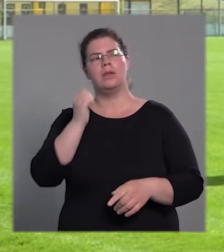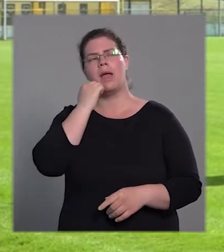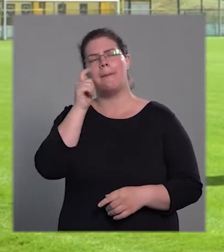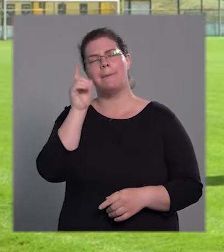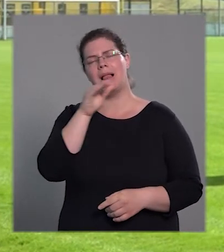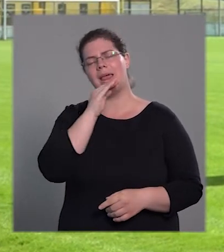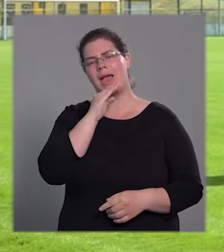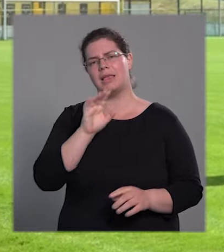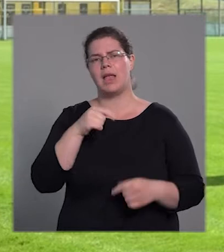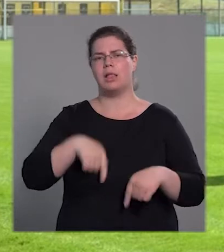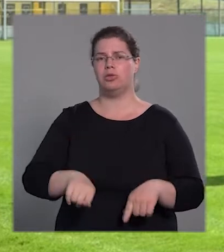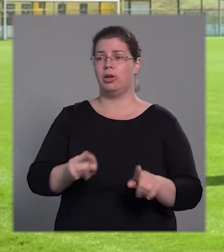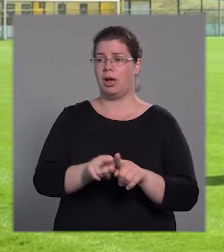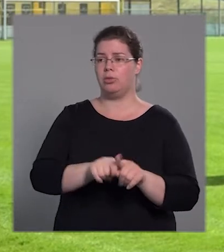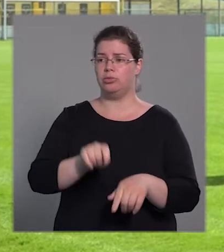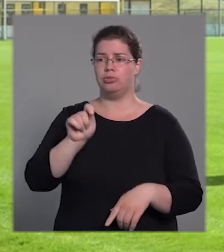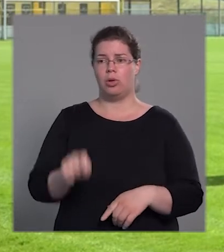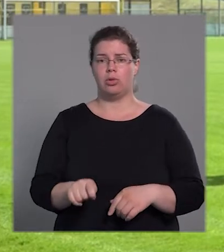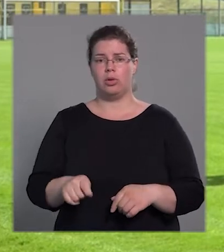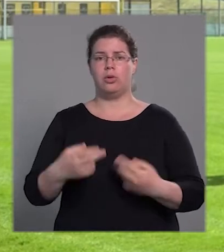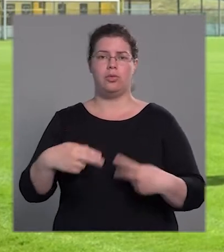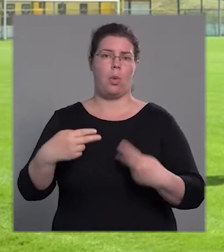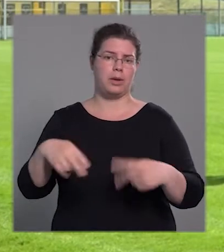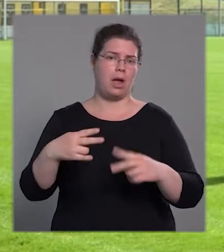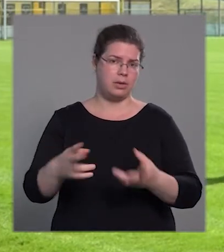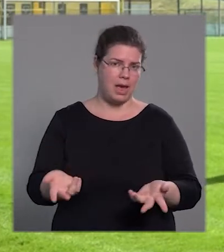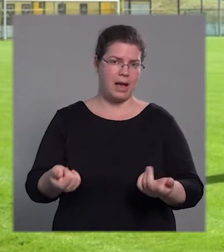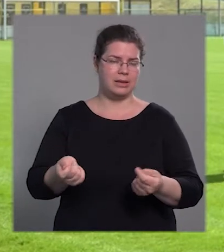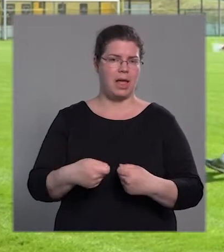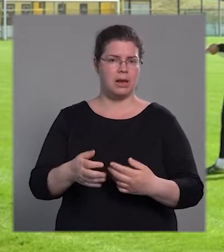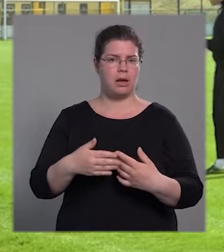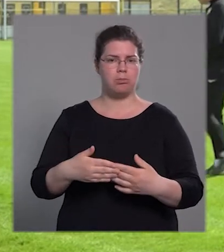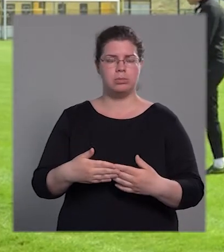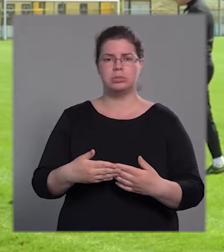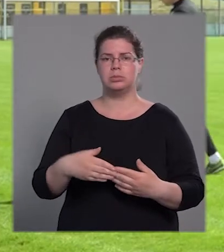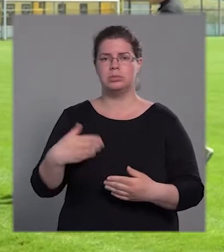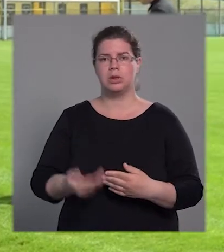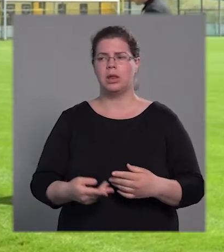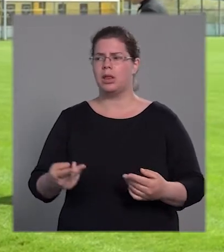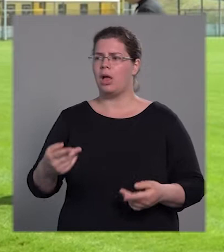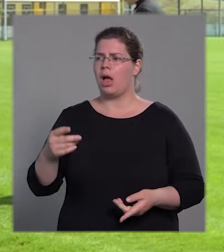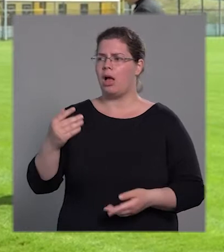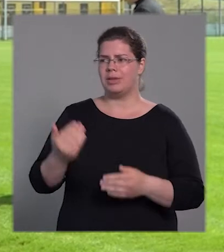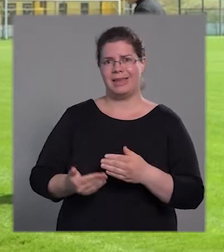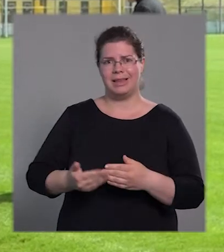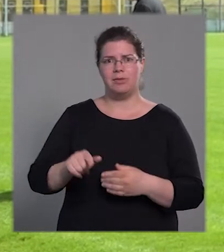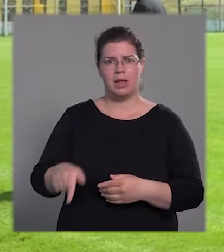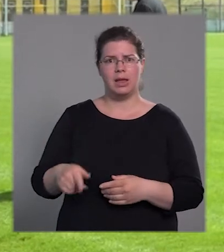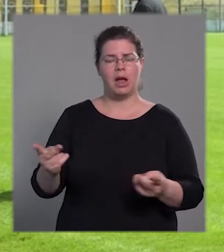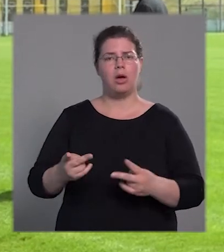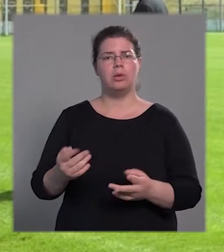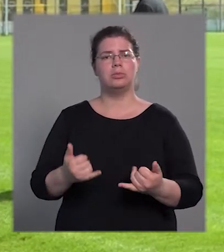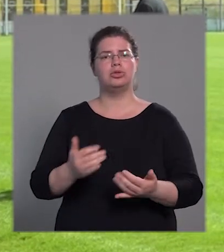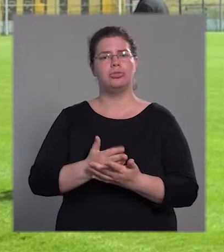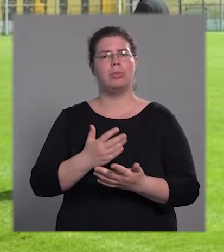első osztályi bajnokságot folytatják zárt kapuk mögött, egészen a hétvégéig, ahol most már nézők előtt is tudják folytatni az